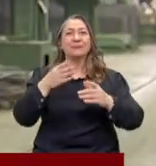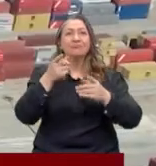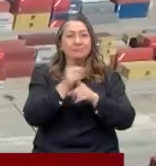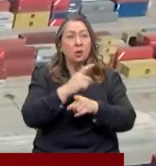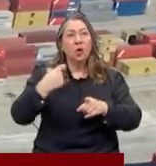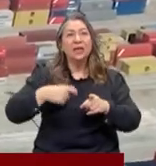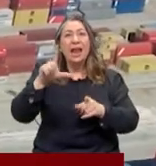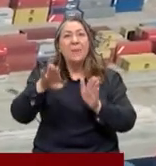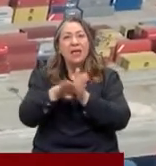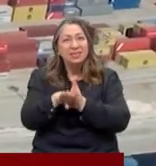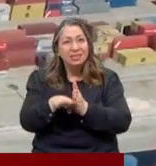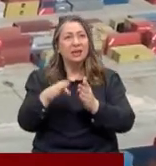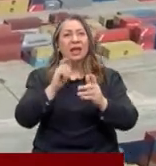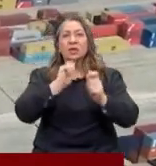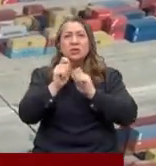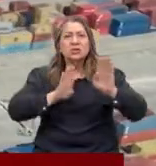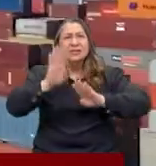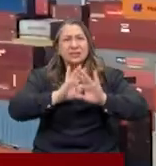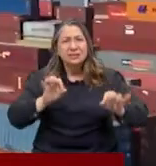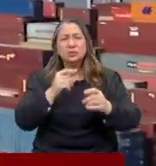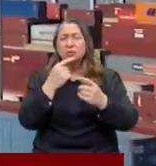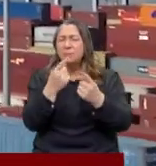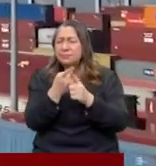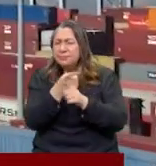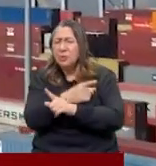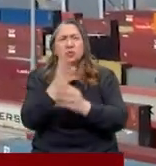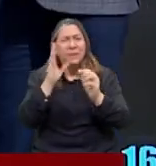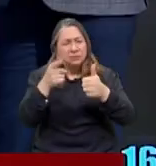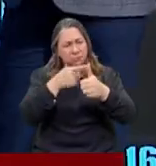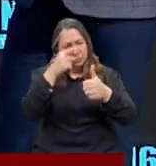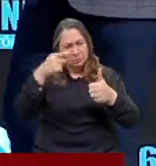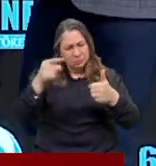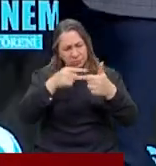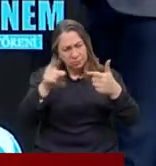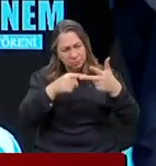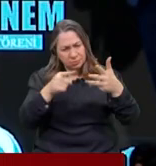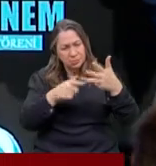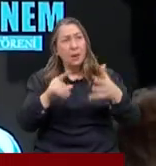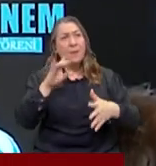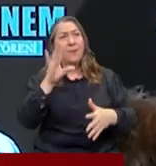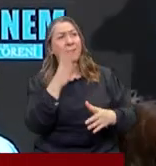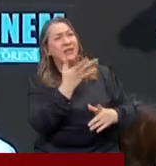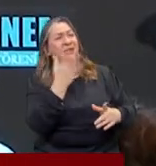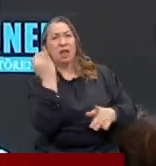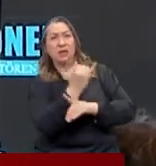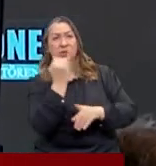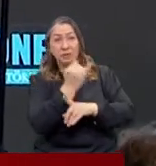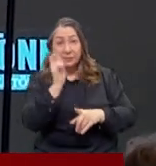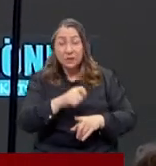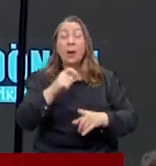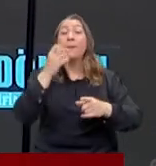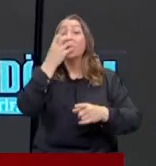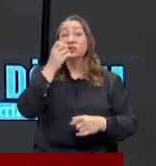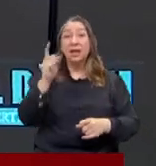özelleştirilen limanların ihalesiz sözleşmelerinin uzatılmasına kadar birçok başlıkta MHP'nin tutumunu eleştirmişti. Bahçeli,